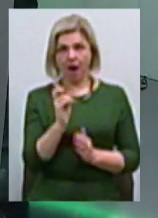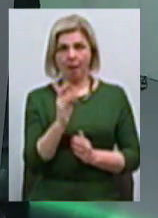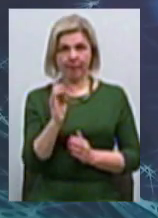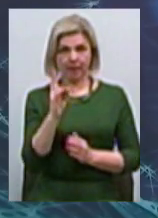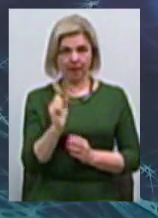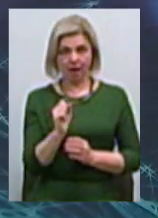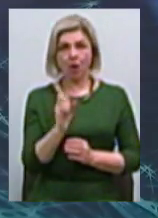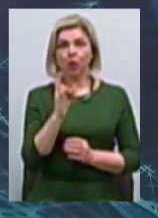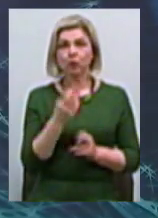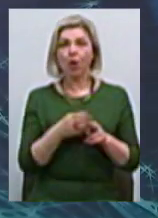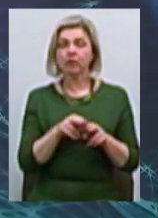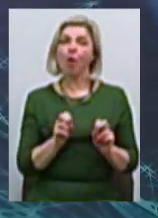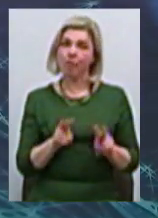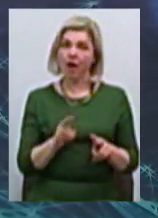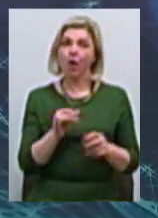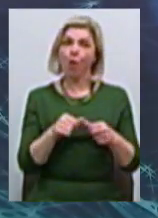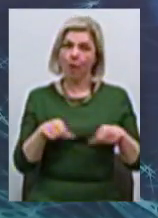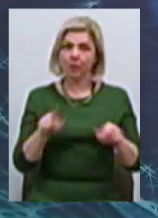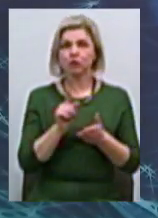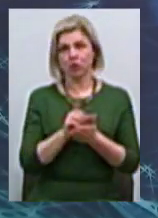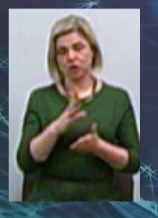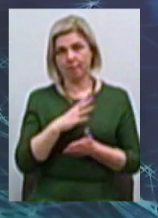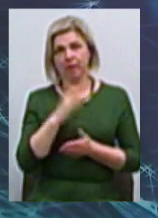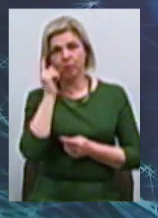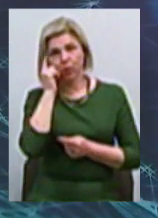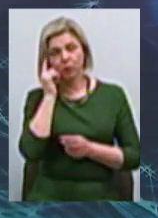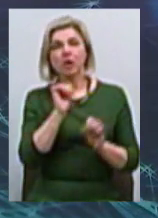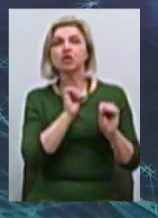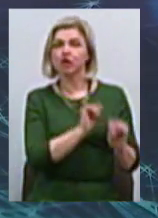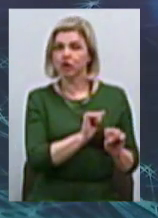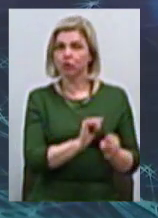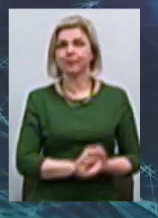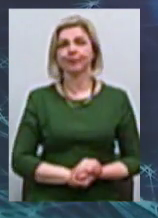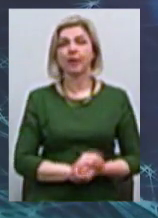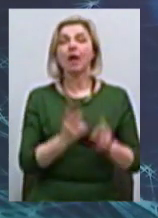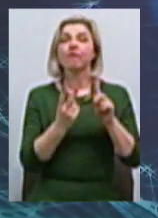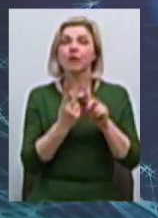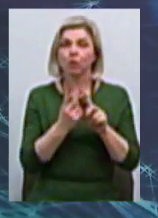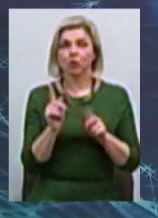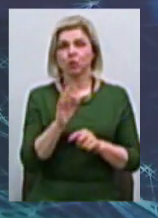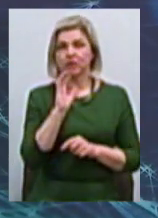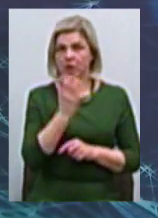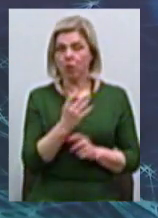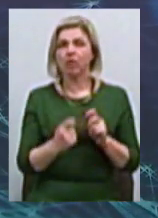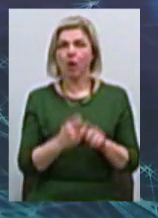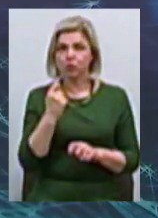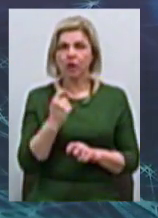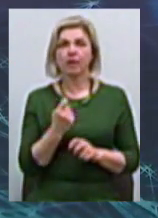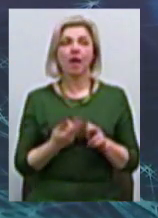и комиссия должна была предусмотреть, да, защиту. Второе, то, что серьезное действительно нарушение,